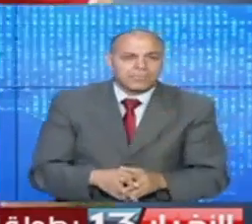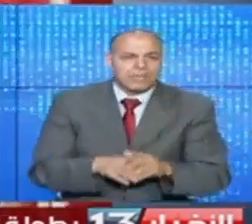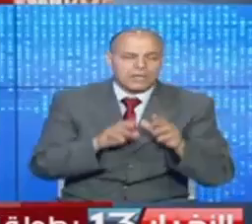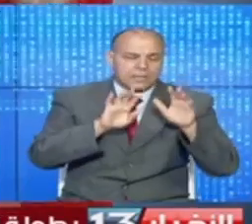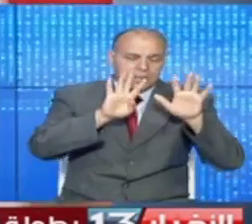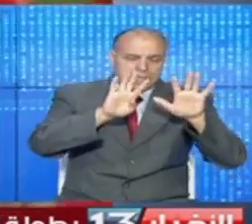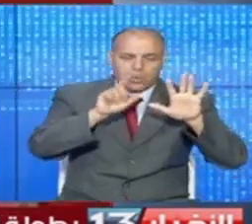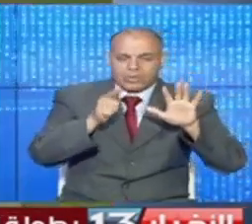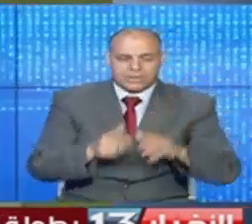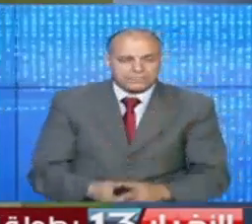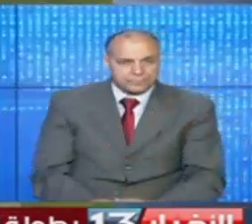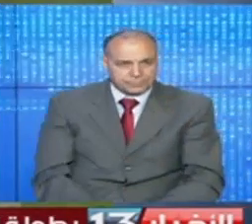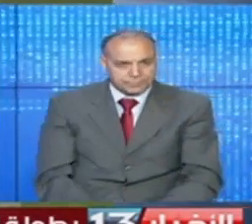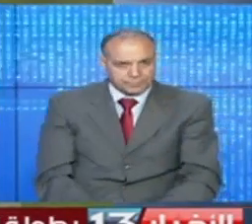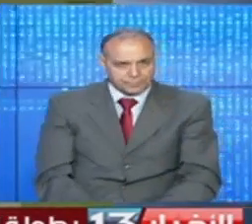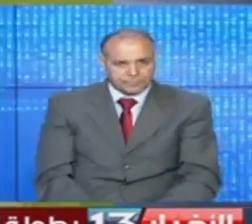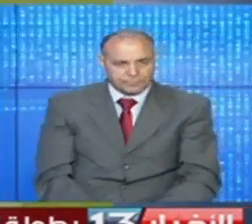79.